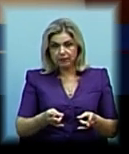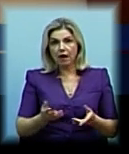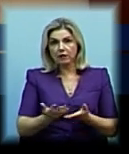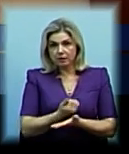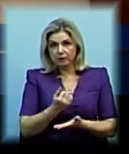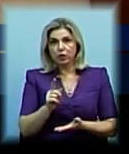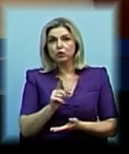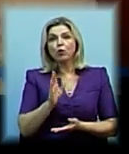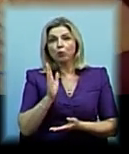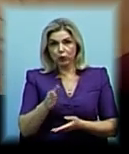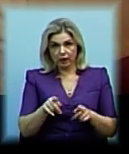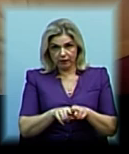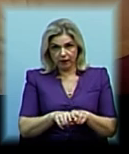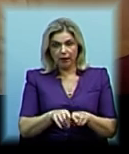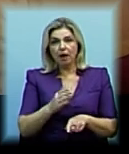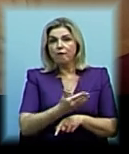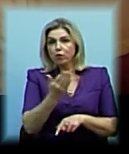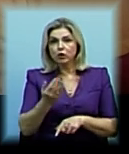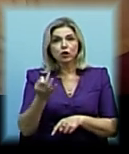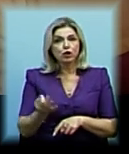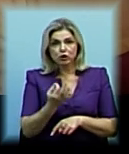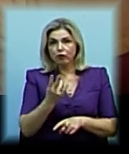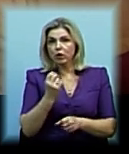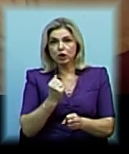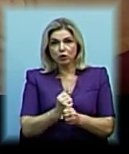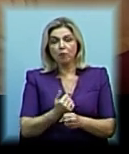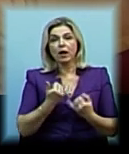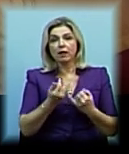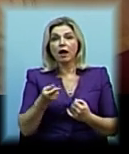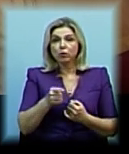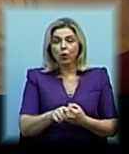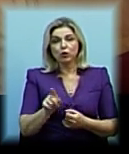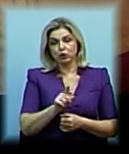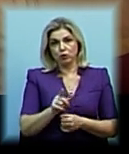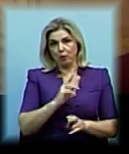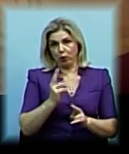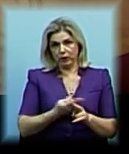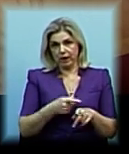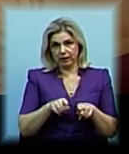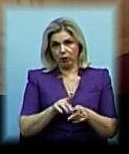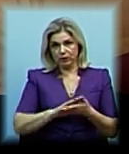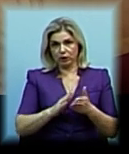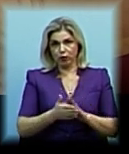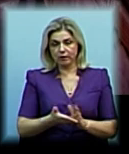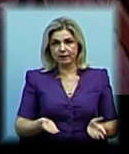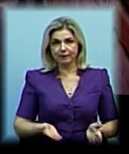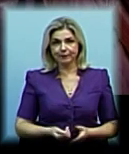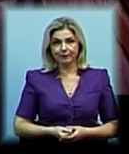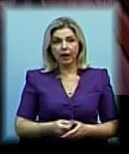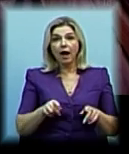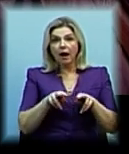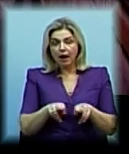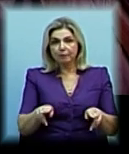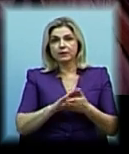що це буде. І вони нічого не зробили для того, щоб уникнути цієї ситуації. В